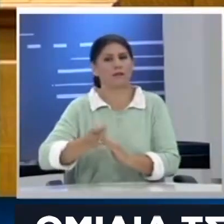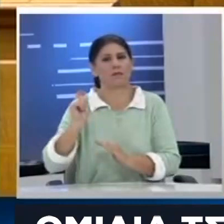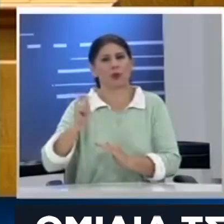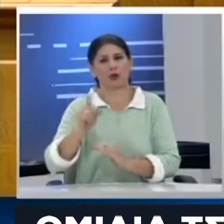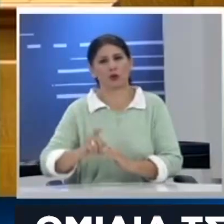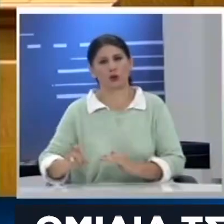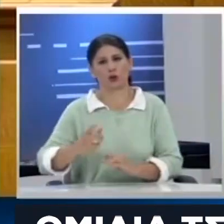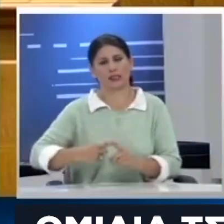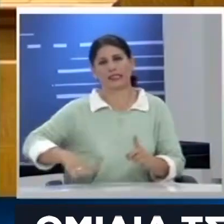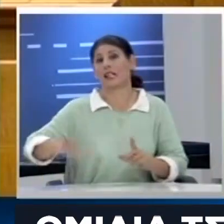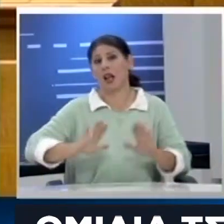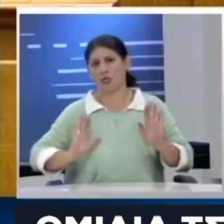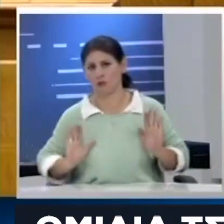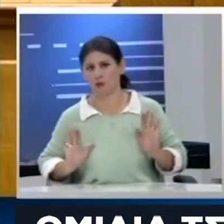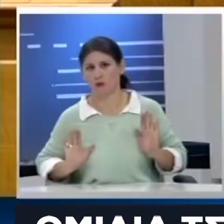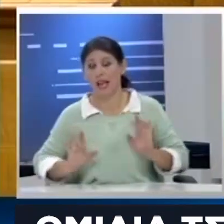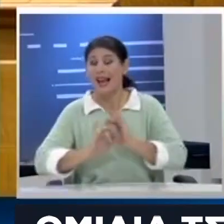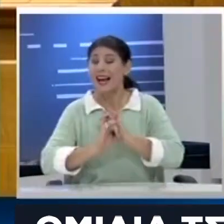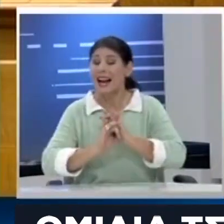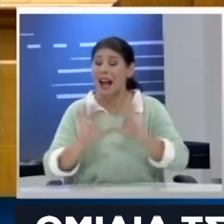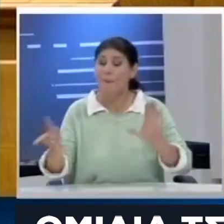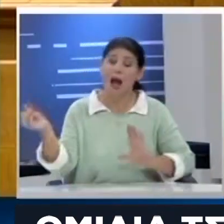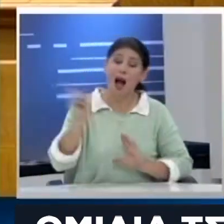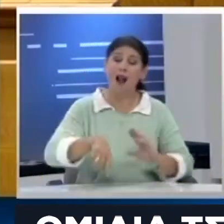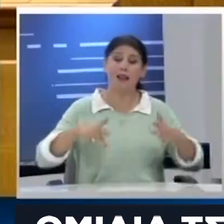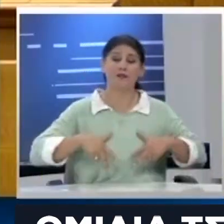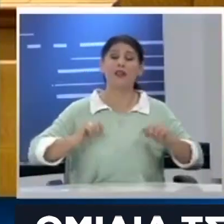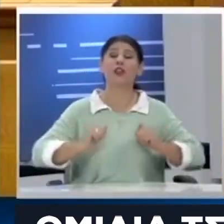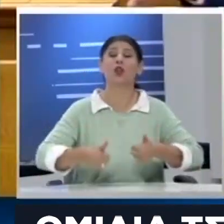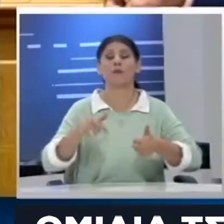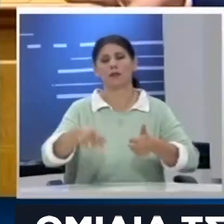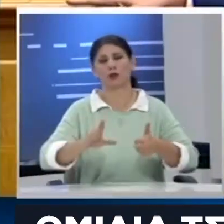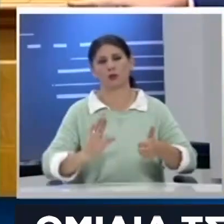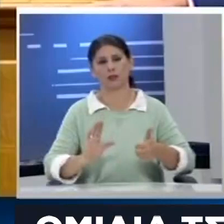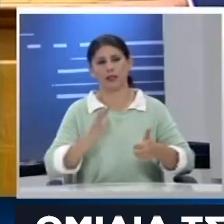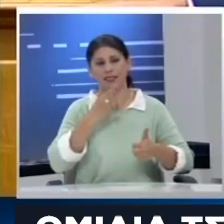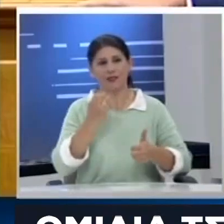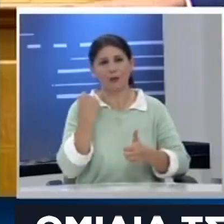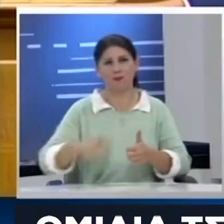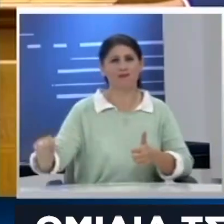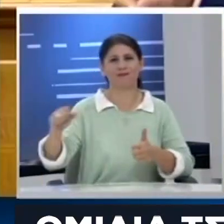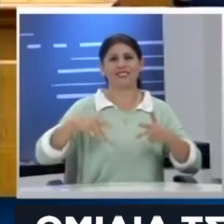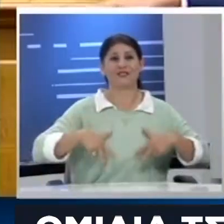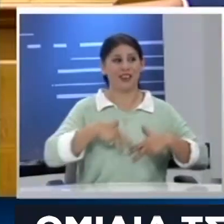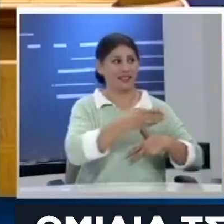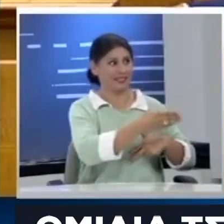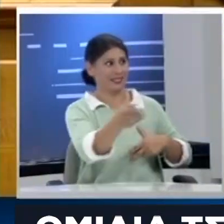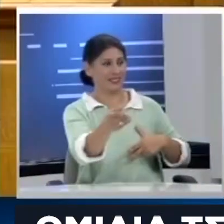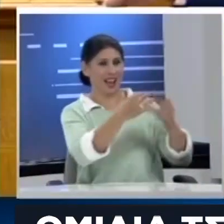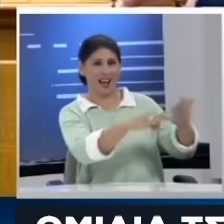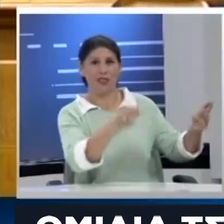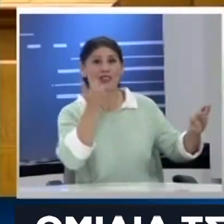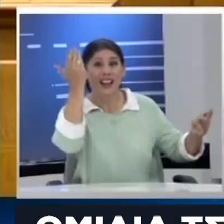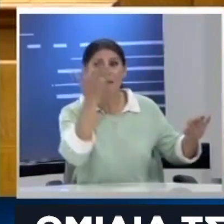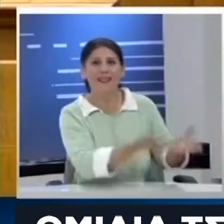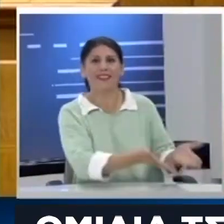τόπου. Καμιά άλλη κυβέρνηση δεν το αποτόλμησε αυτό. Και γι' αυτό λείπει σήμερα η κυβέρνηση. Δεν εδώ, δεν παρούσα. Γιατί